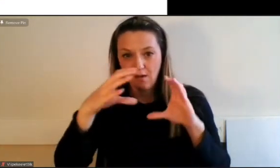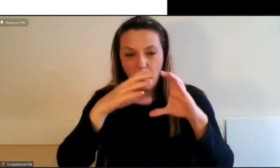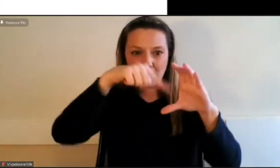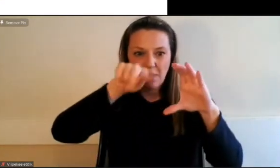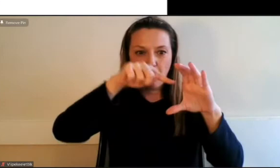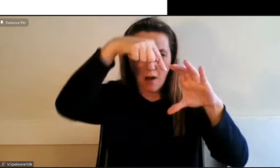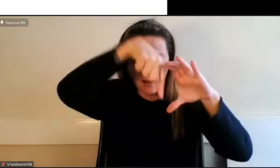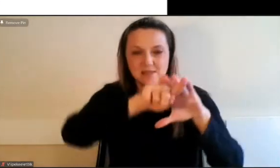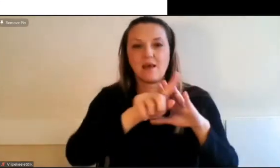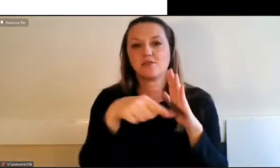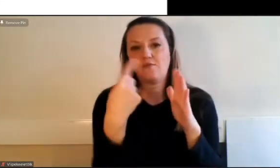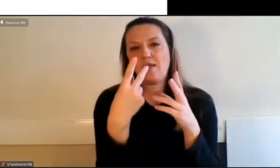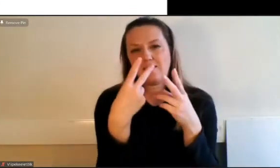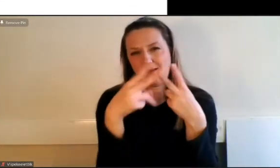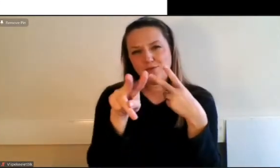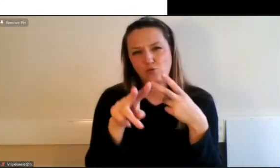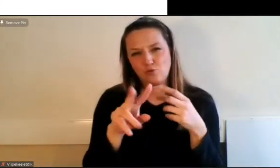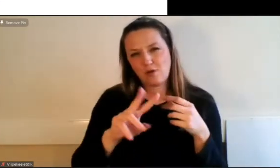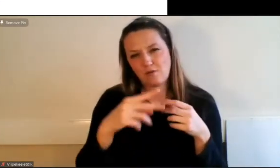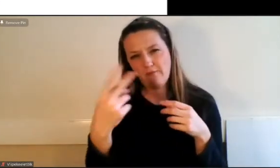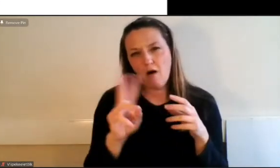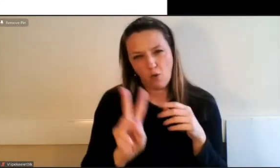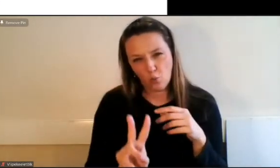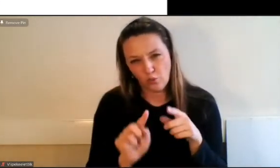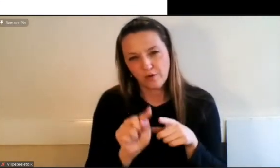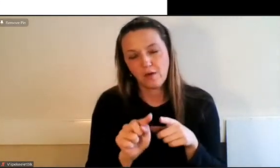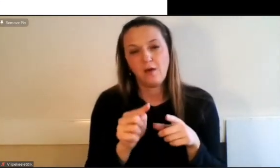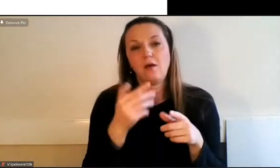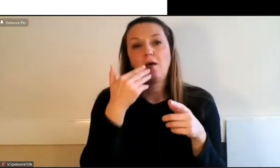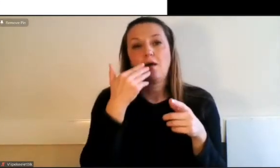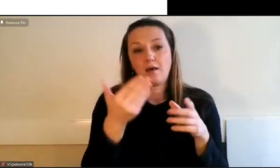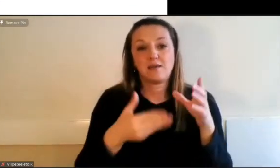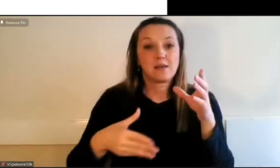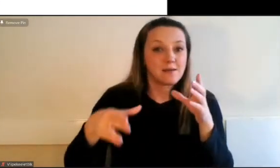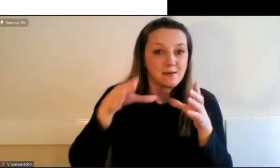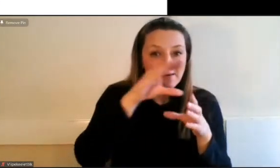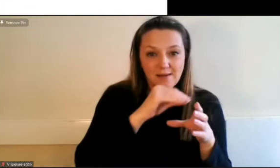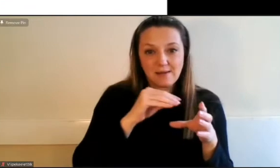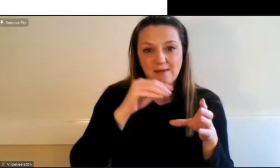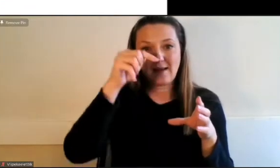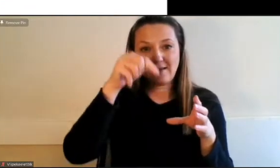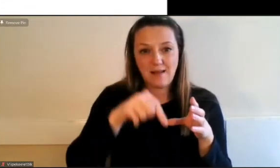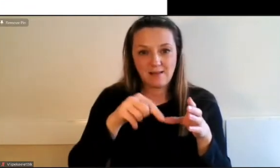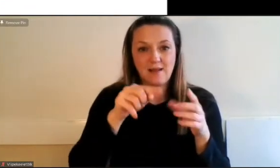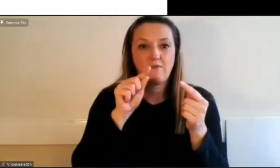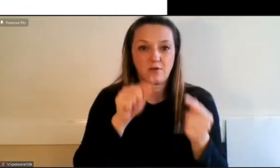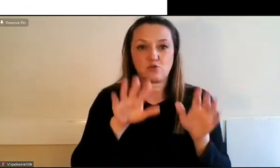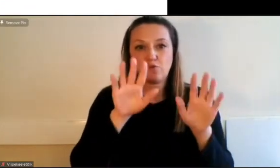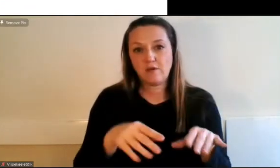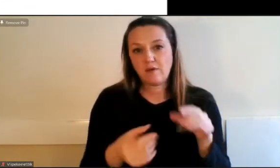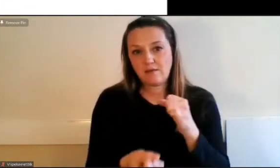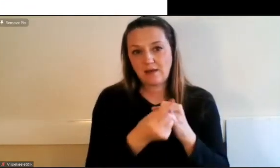rakkudele, et tulge kiiresti siia, siin on midagi tähtsat, mis on vaja kas ära lõhkuda või ära süüa, oleneb millised